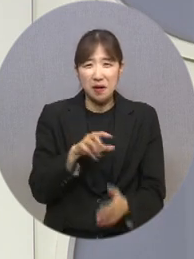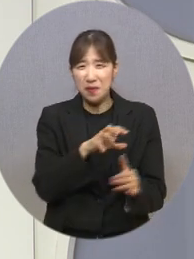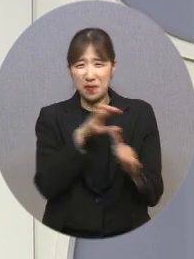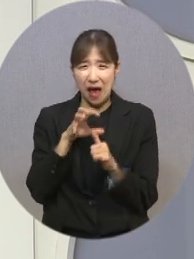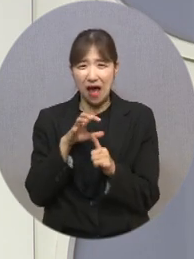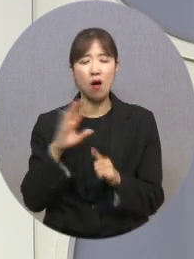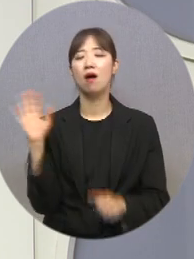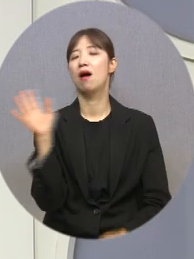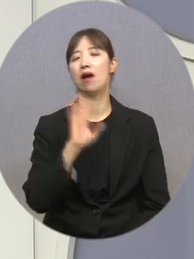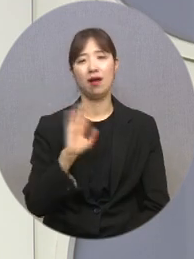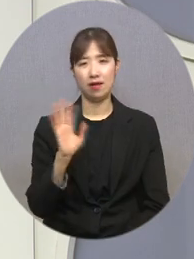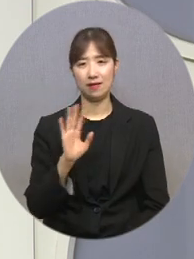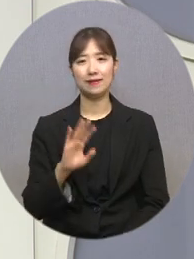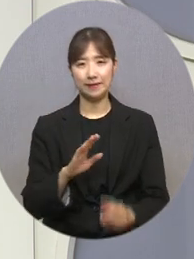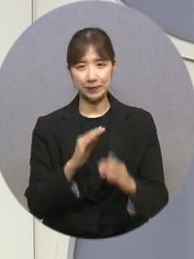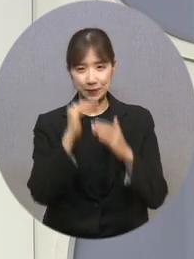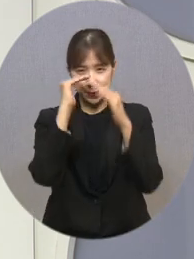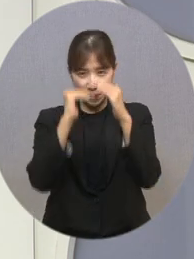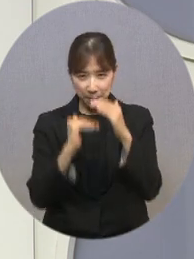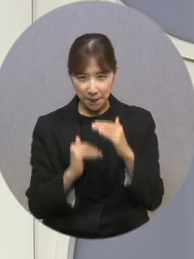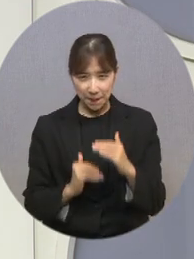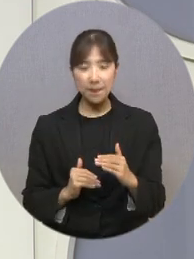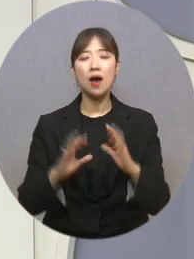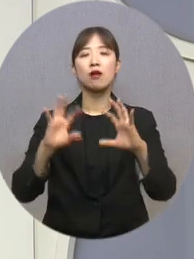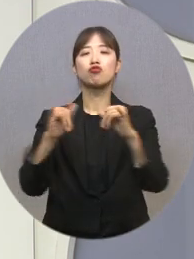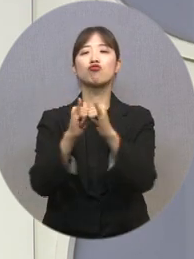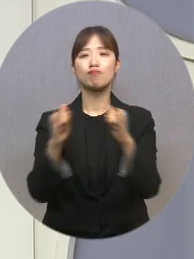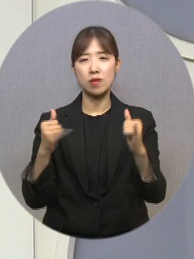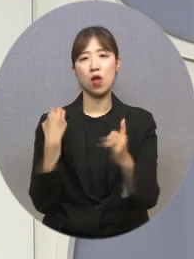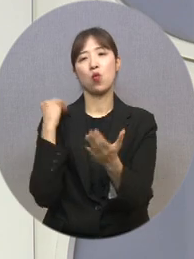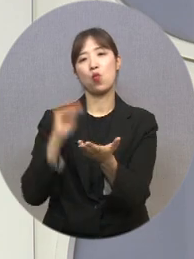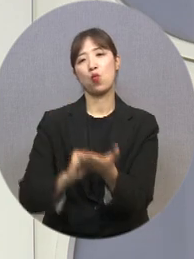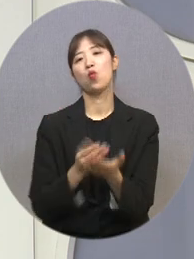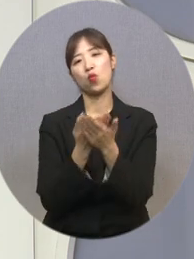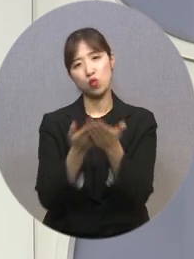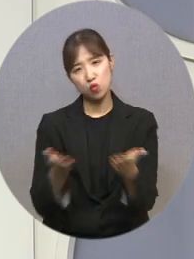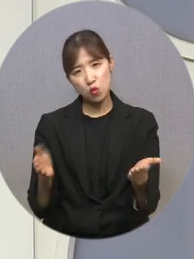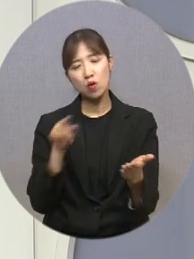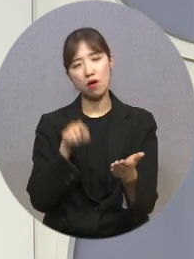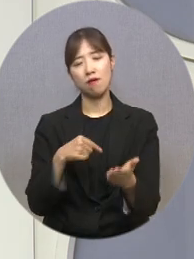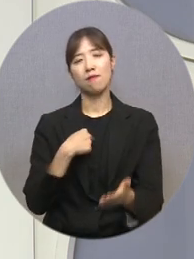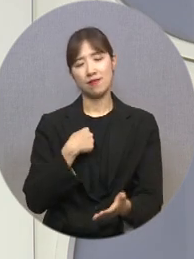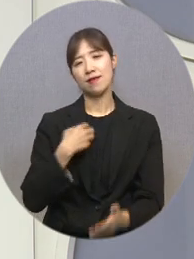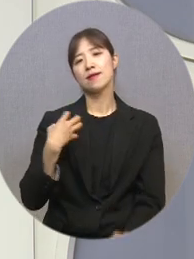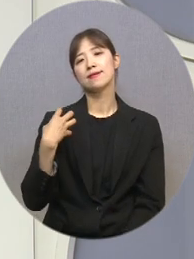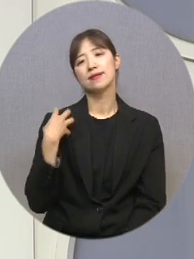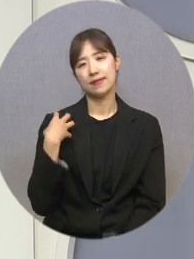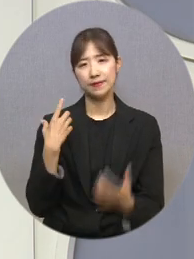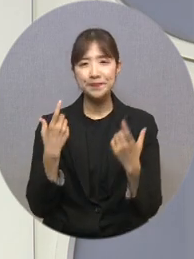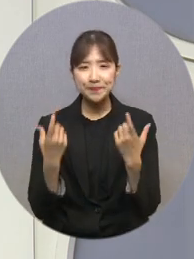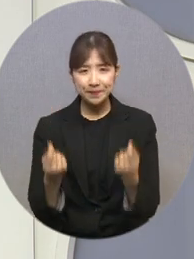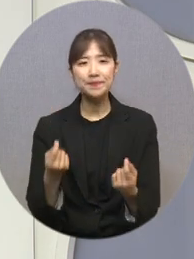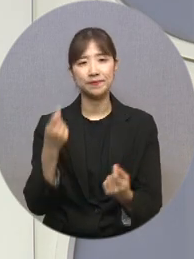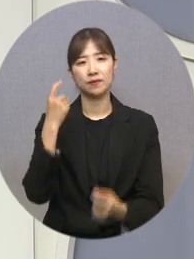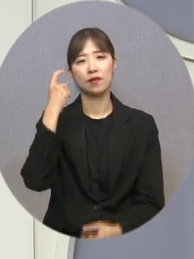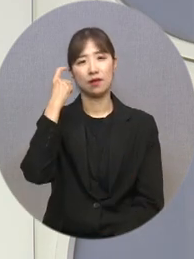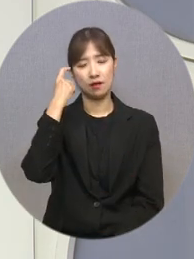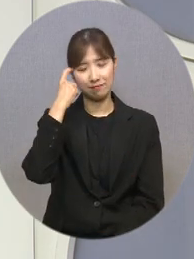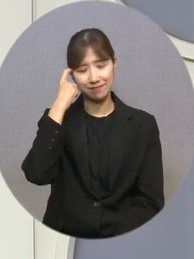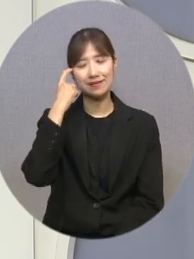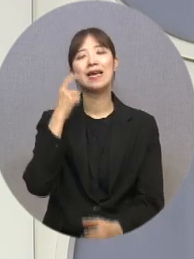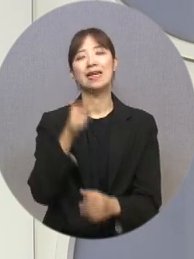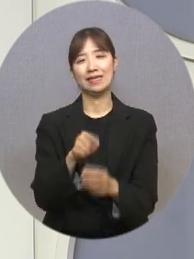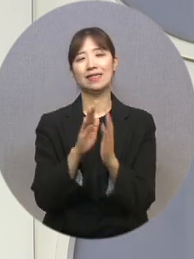게 아니고 그걸 다 정리를 해서 이제 국민들한테 돌려드리는 게 어떤 도리가 아닌가 싶어서 어떤 그런 관점에서 책을